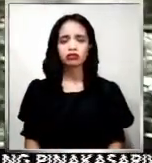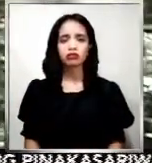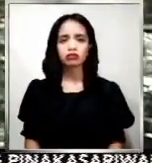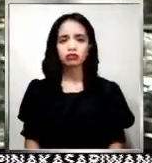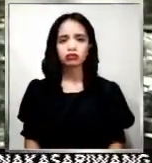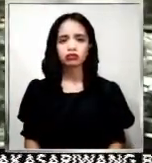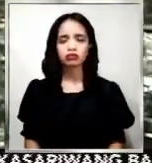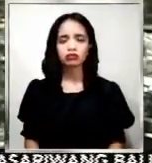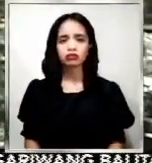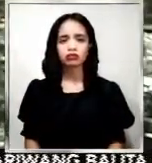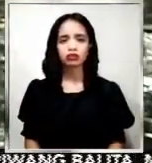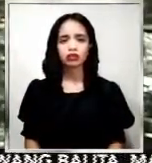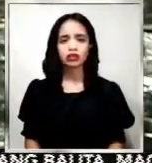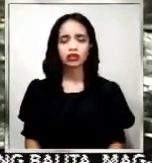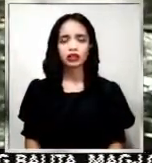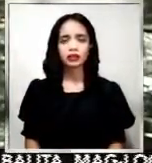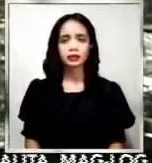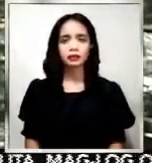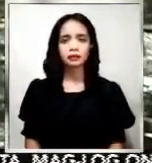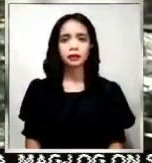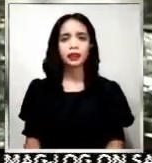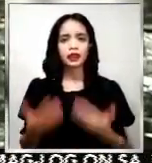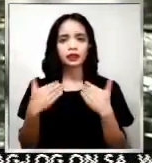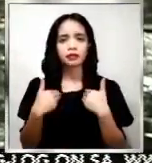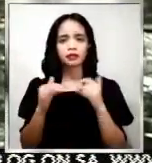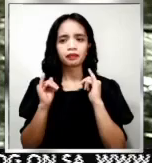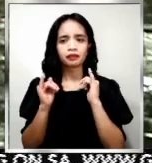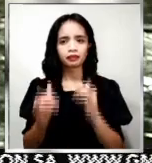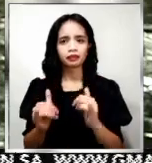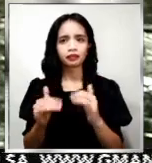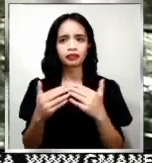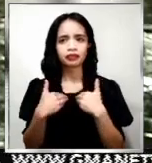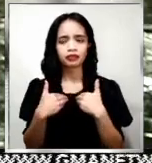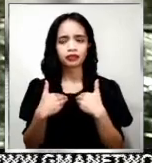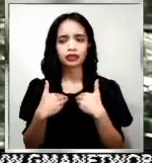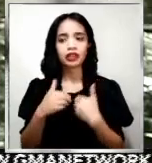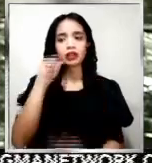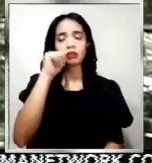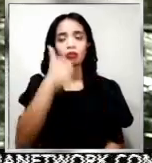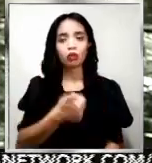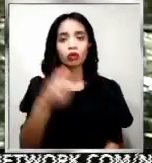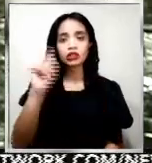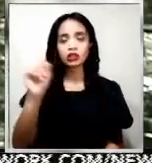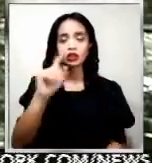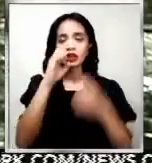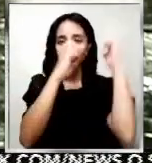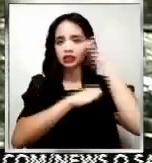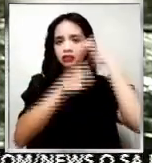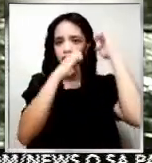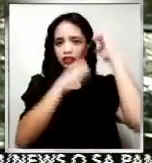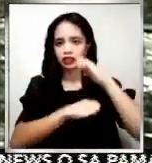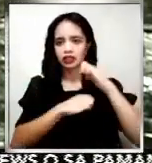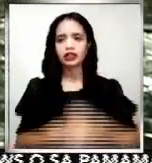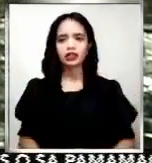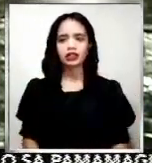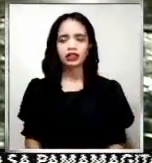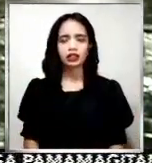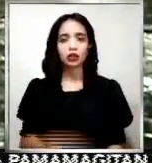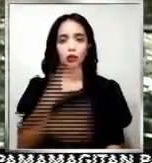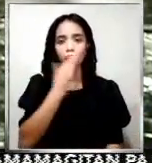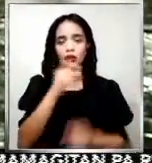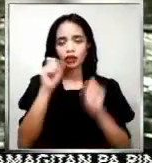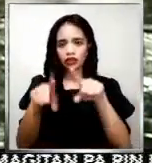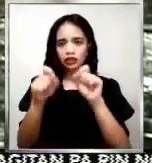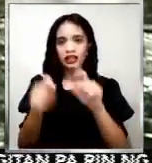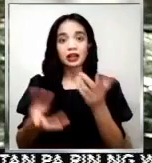Mike, meron pang bukas na inaasahan ng mga nagtitinda rito at baka naman meron pa rin darating na mga mamimili kagaya ng mga